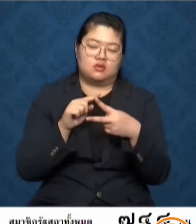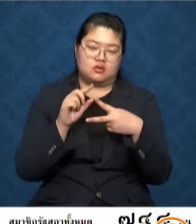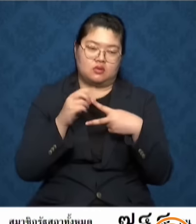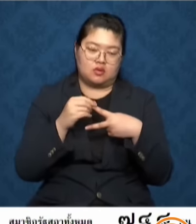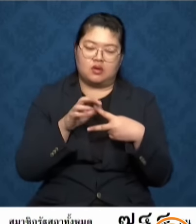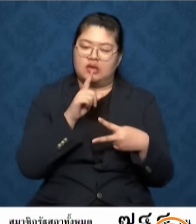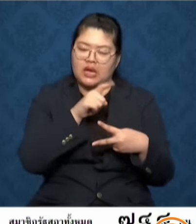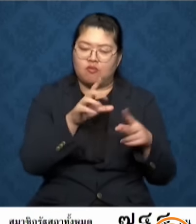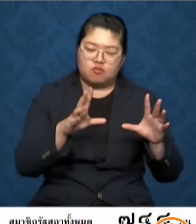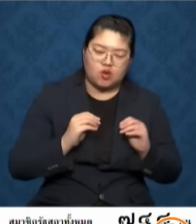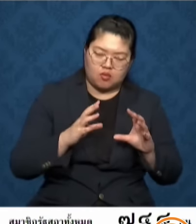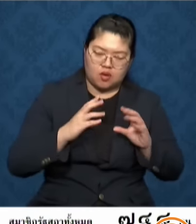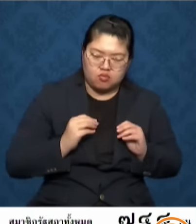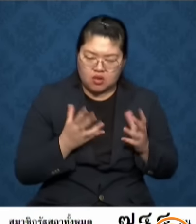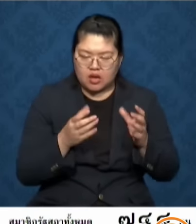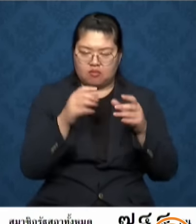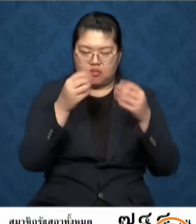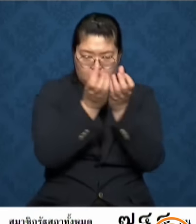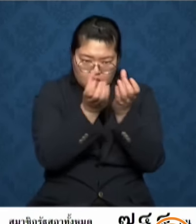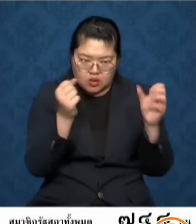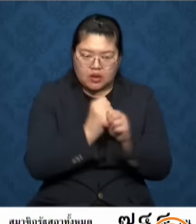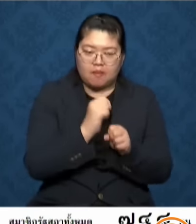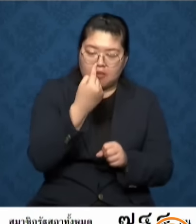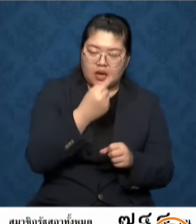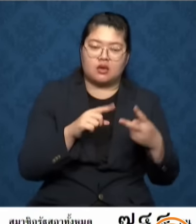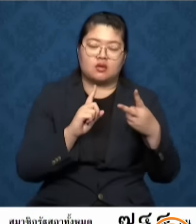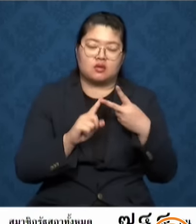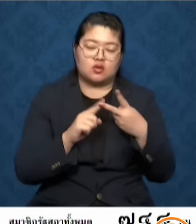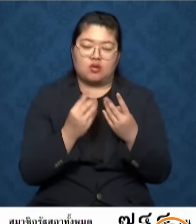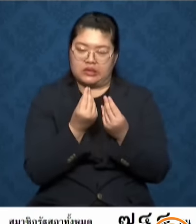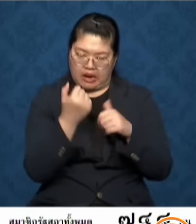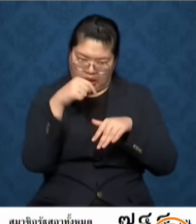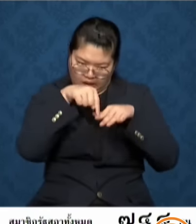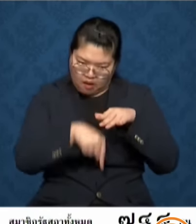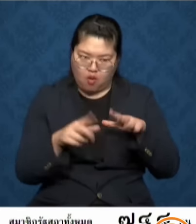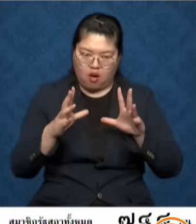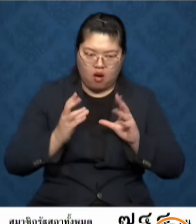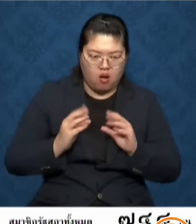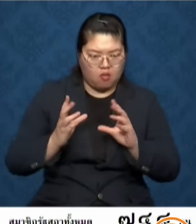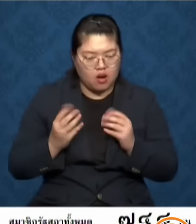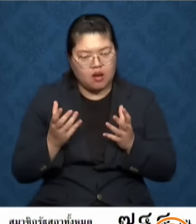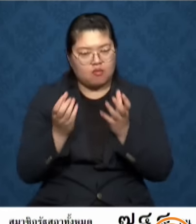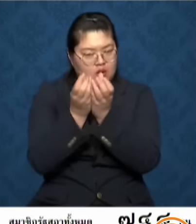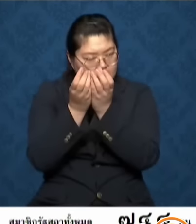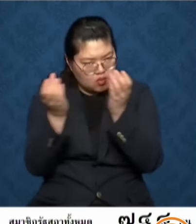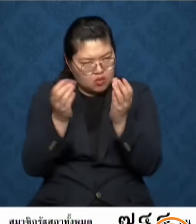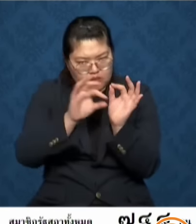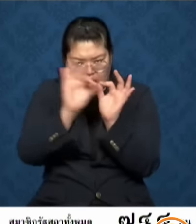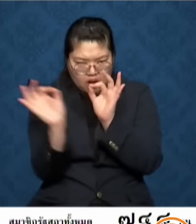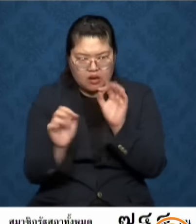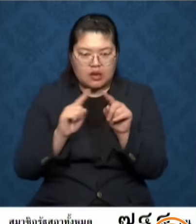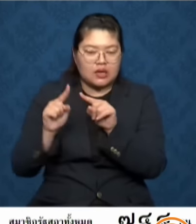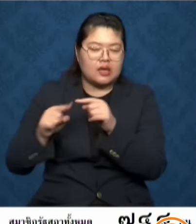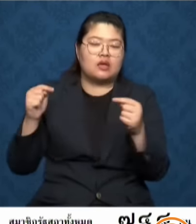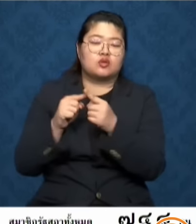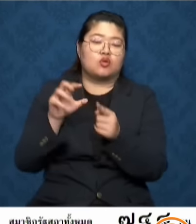1 คถามภาพกวางวเห็ดวยหอไม่ใหมีการจัดทำรนมิภาพให่และข้อที่ 2 ถามเจอบโมกไปวเหดวยหรอไม่กับรางแ้ข่ายรมูทมีรลเอดตๆเกี่วกับ